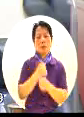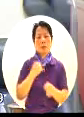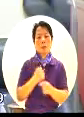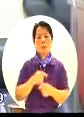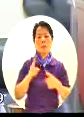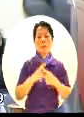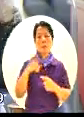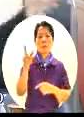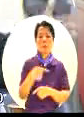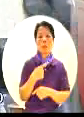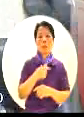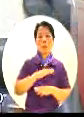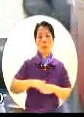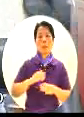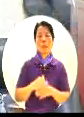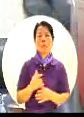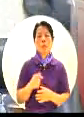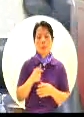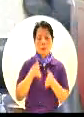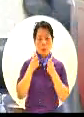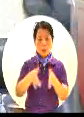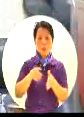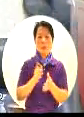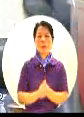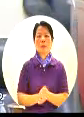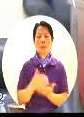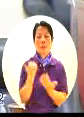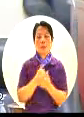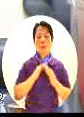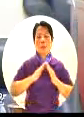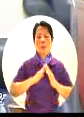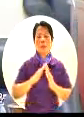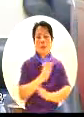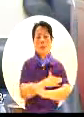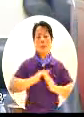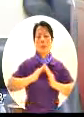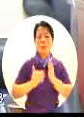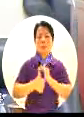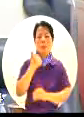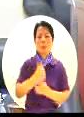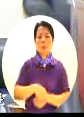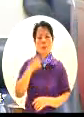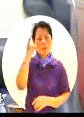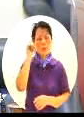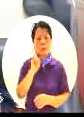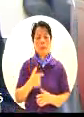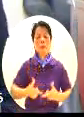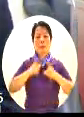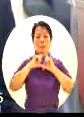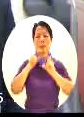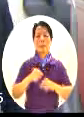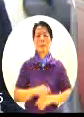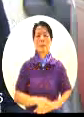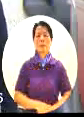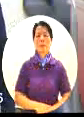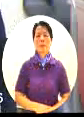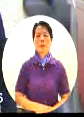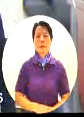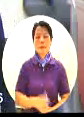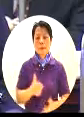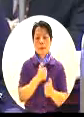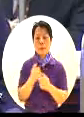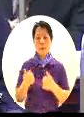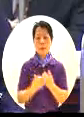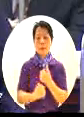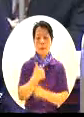哈。啊，针对这部分哈，来陈市长，你的看法怎样？请答。 来，市长答。 谢谢